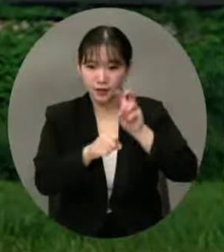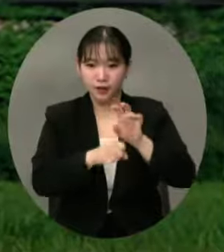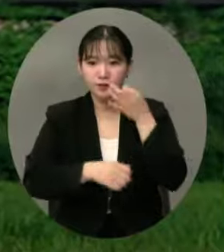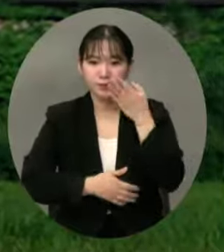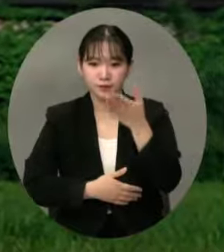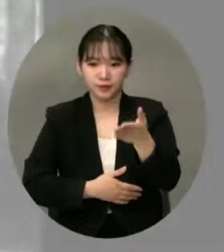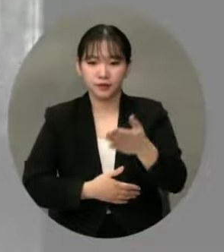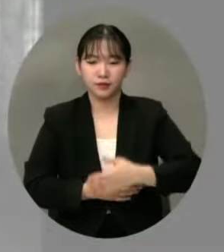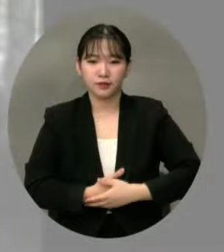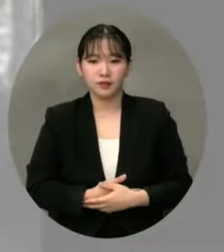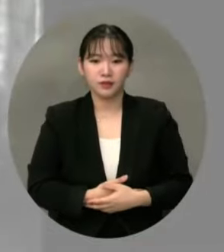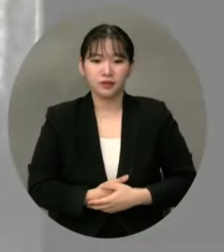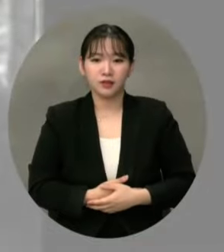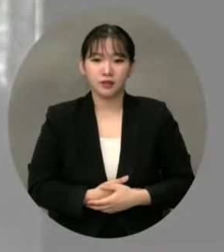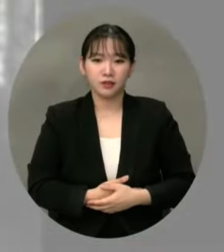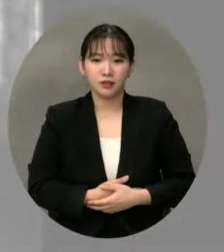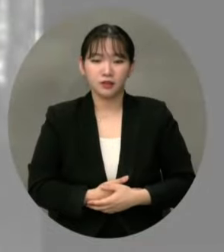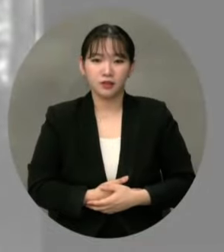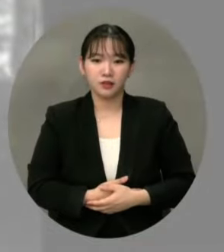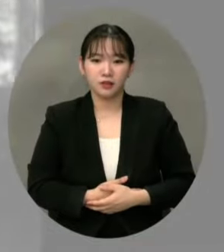한번 돌아보겠습니다.